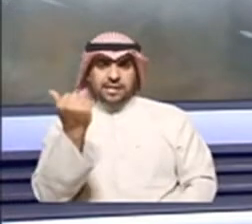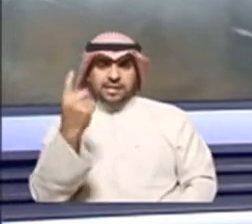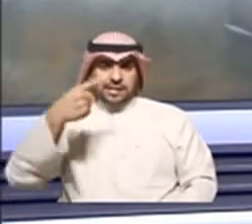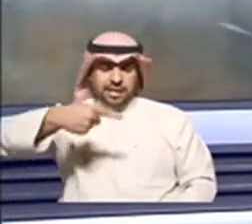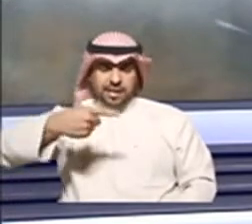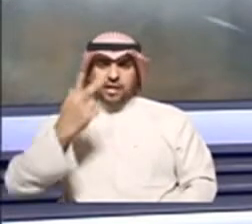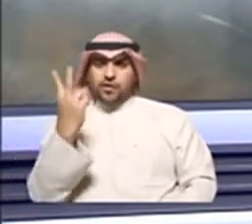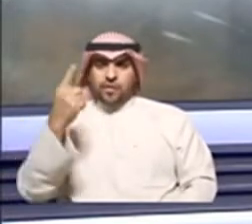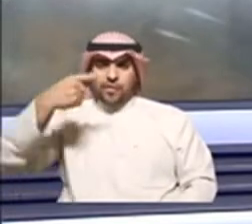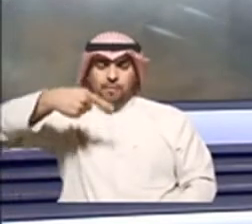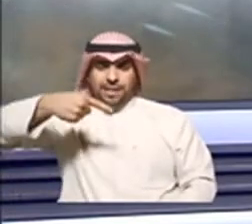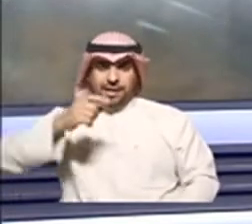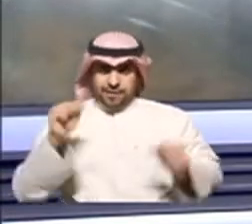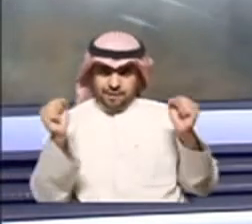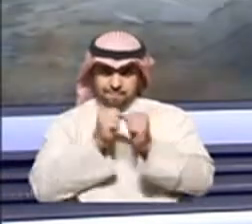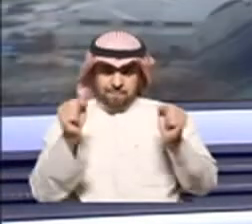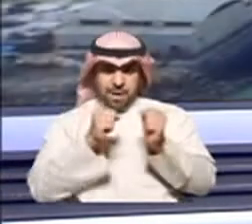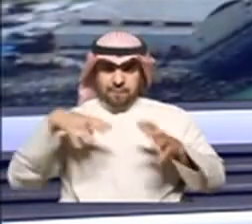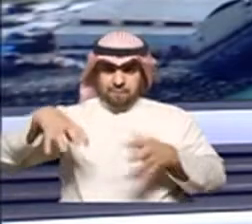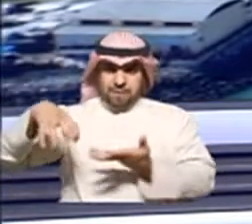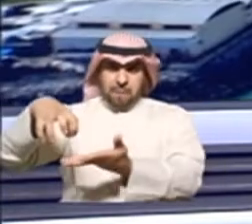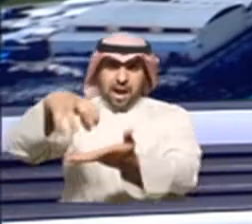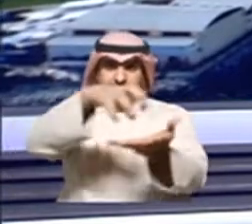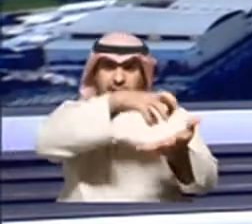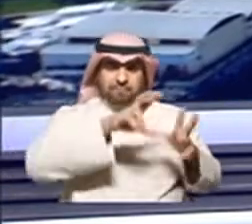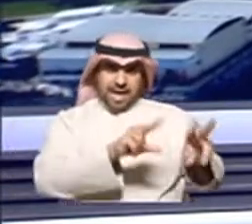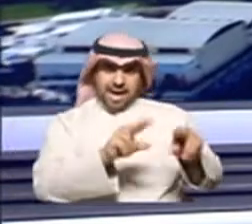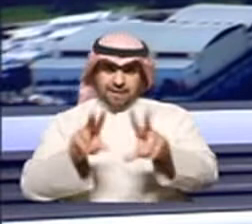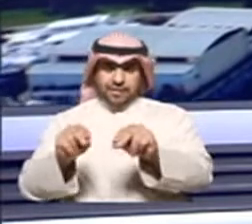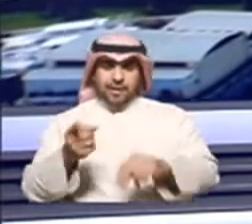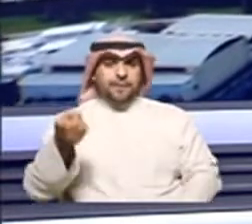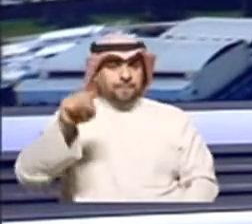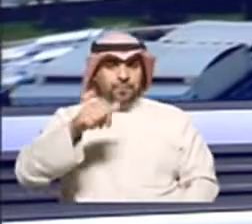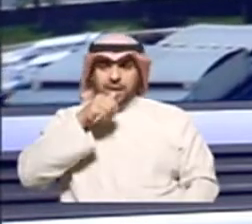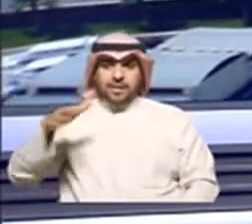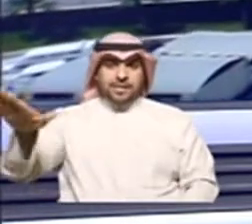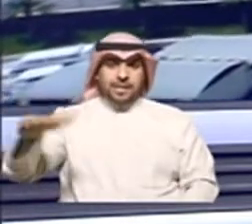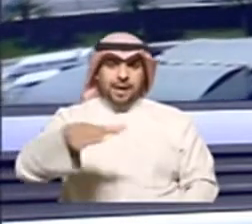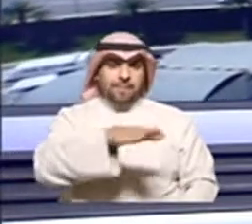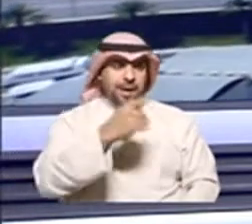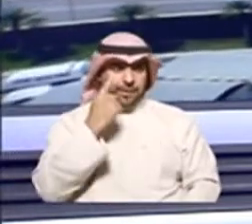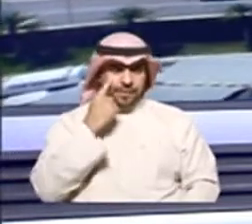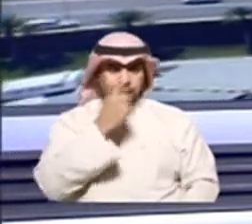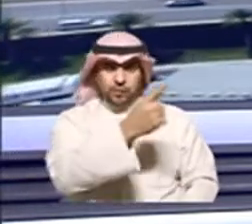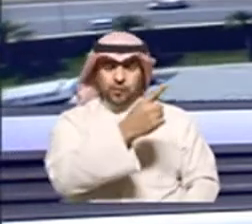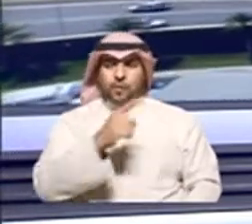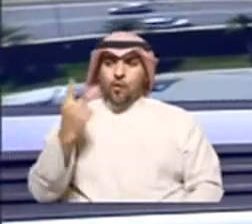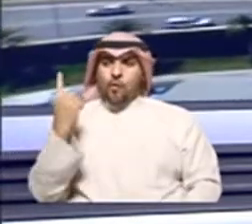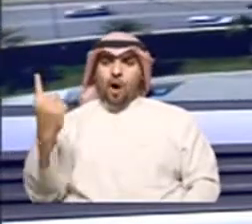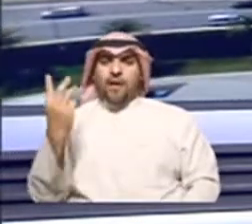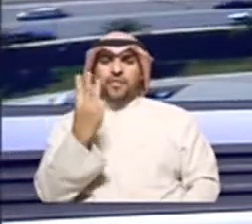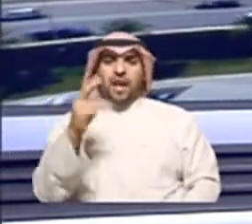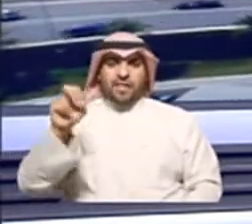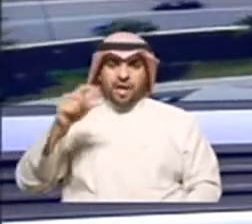إلى تقريبا 18 درجة مئوية في أغلب المناطق. البحر باكر راح يكون خفيف إلى معتدل الموج من 1 إلى 3 قدم. الفترة هذه من